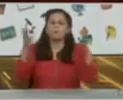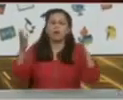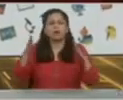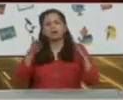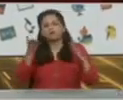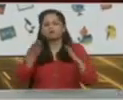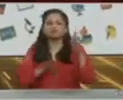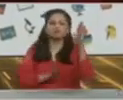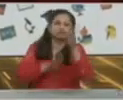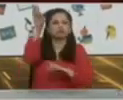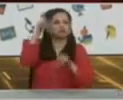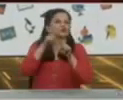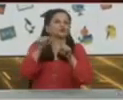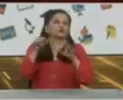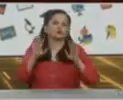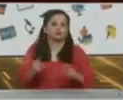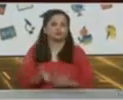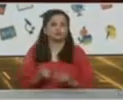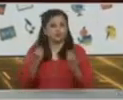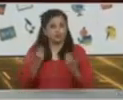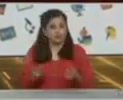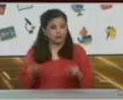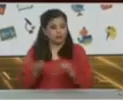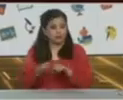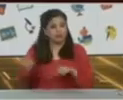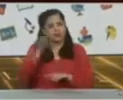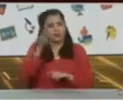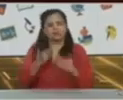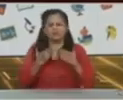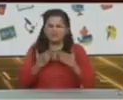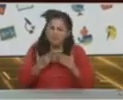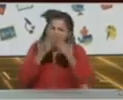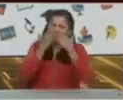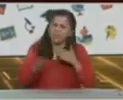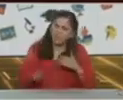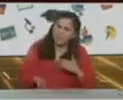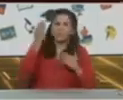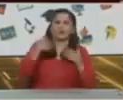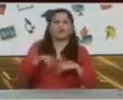जाएंगे। इसलिए खूब